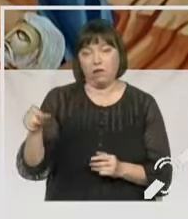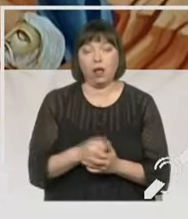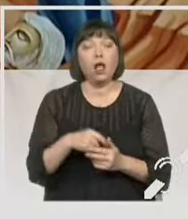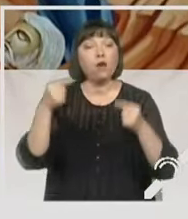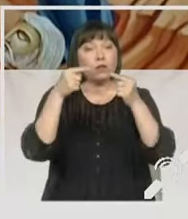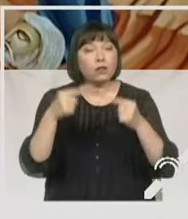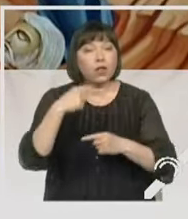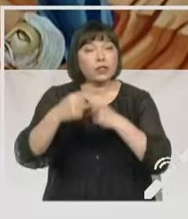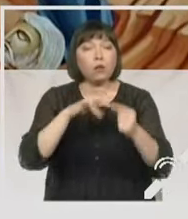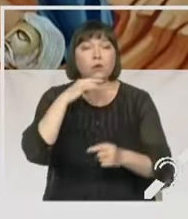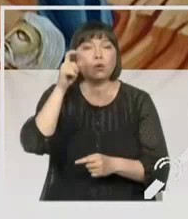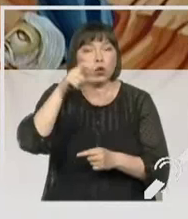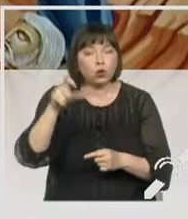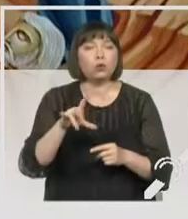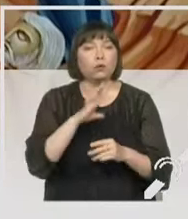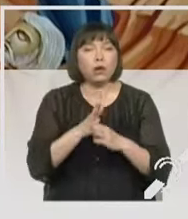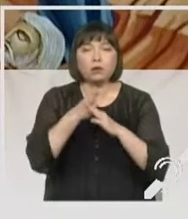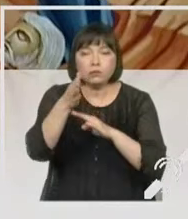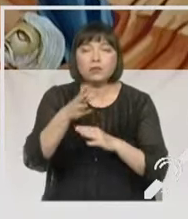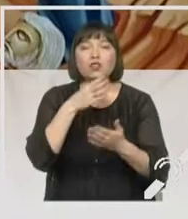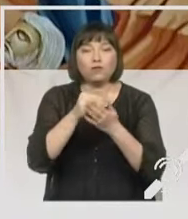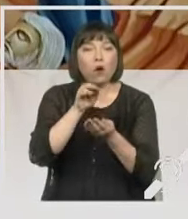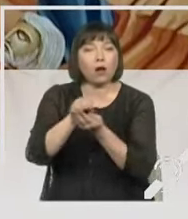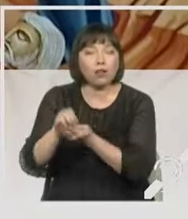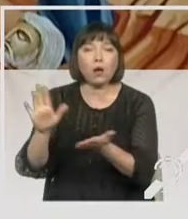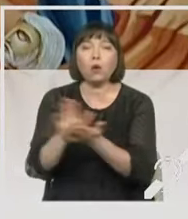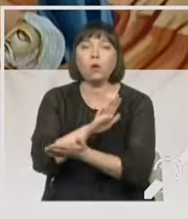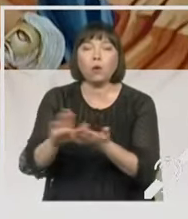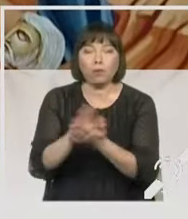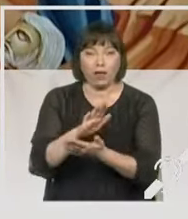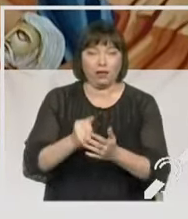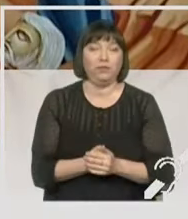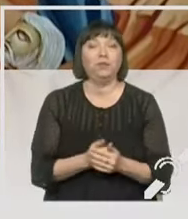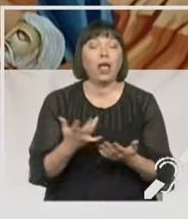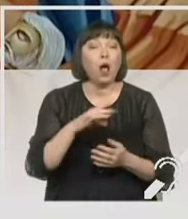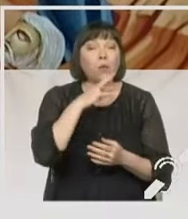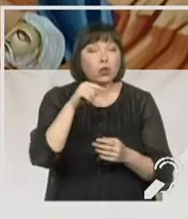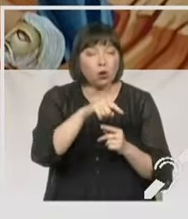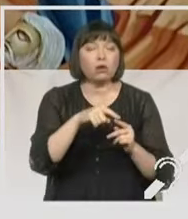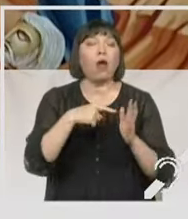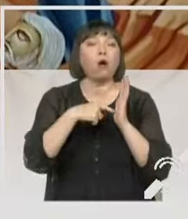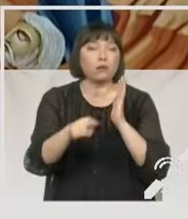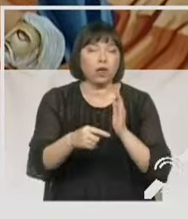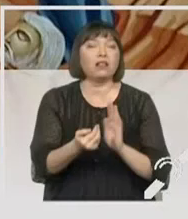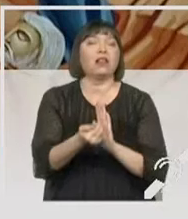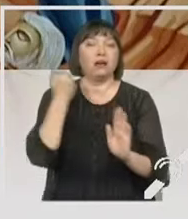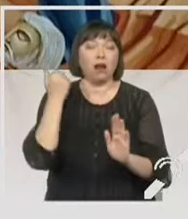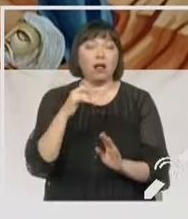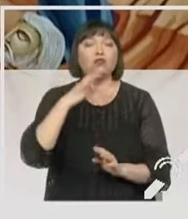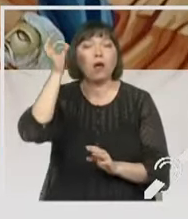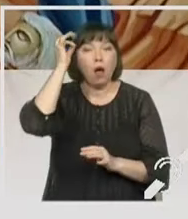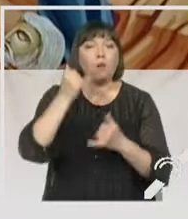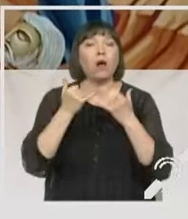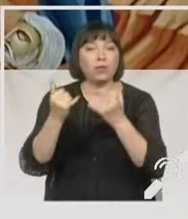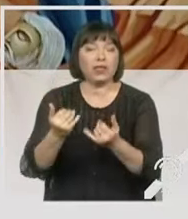Conform tradiției, mulți oameni au mers la cimitire să facă curățenie la morminte. Unii au celebrat în avans și și-au pomenit